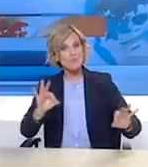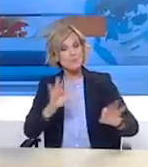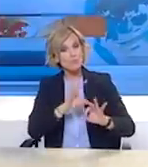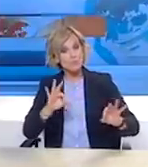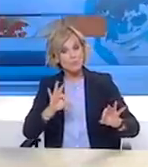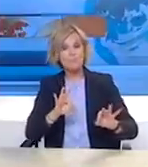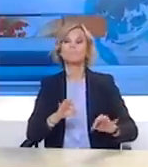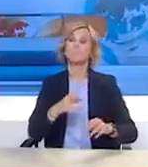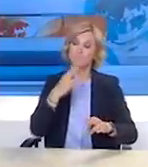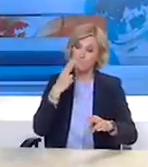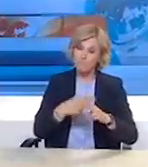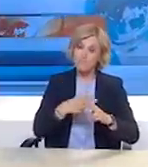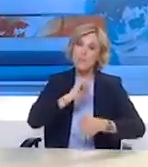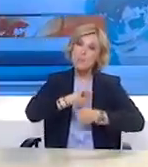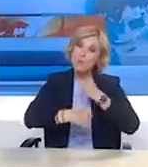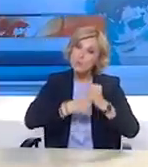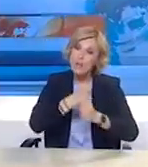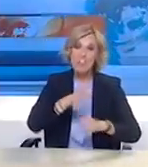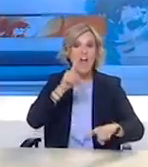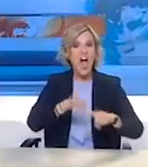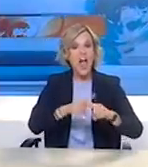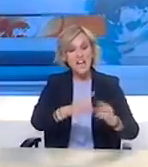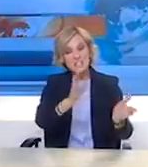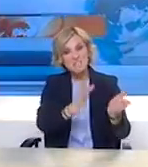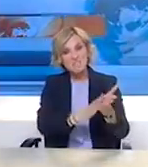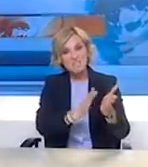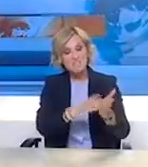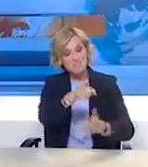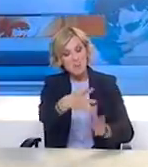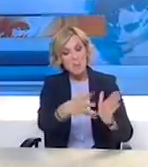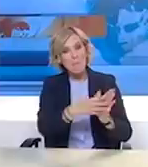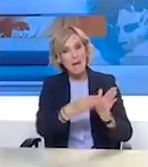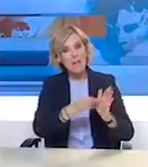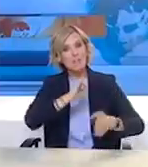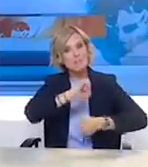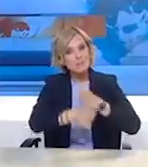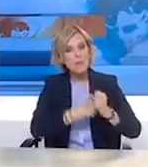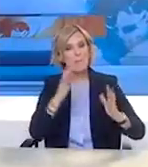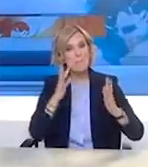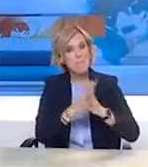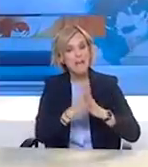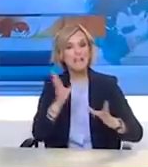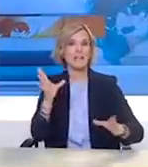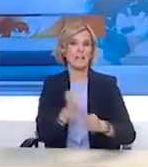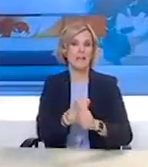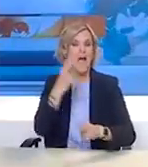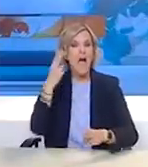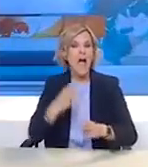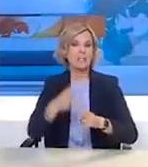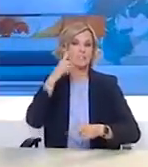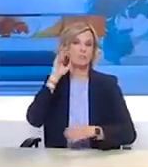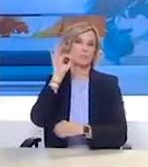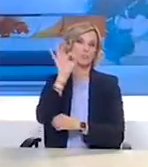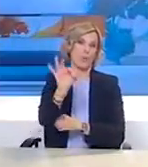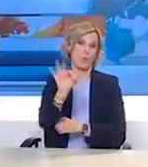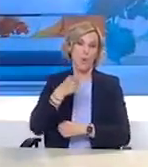που έχουμε κάνει να μνημονεύει τους Έλληνες ως πάλι ένα μοναδικό παράδειγμα μαχητών αλλά και νικητών. Μας αξίζει να πετύχουμε το στόχο